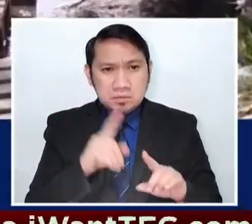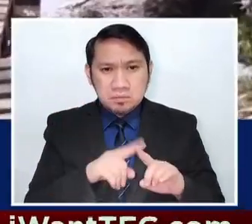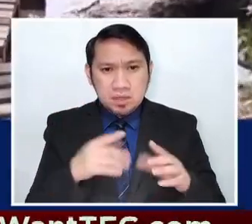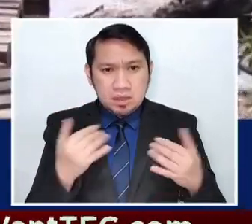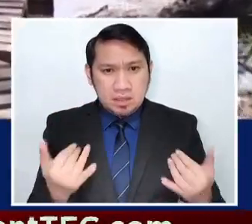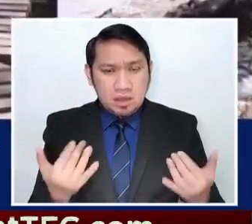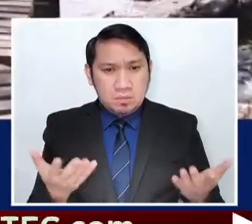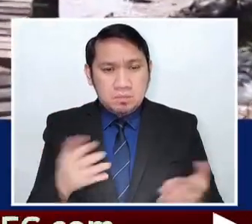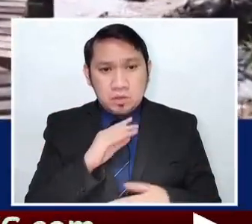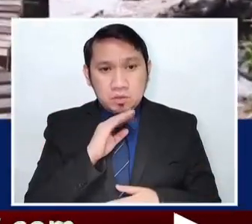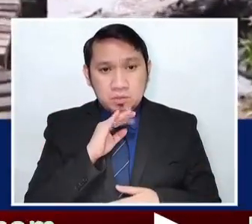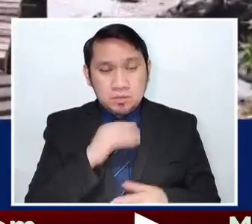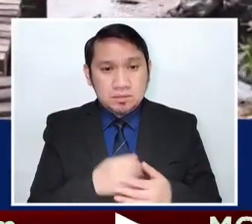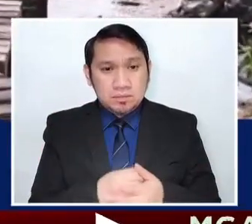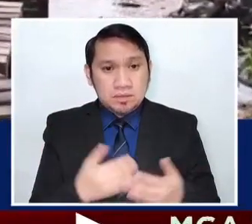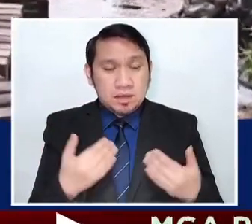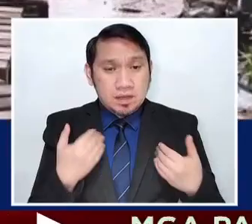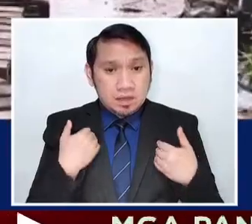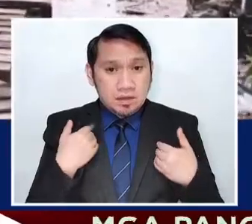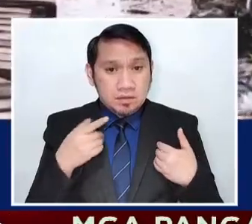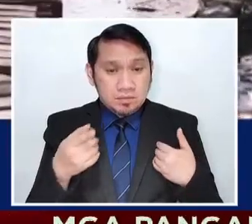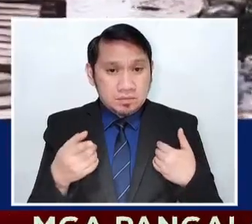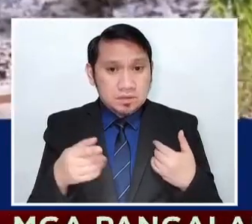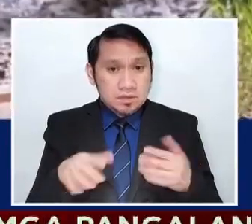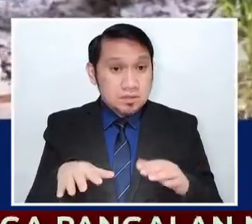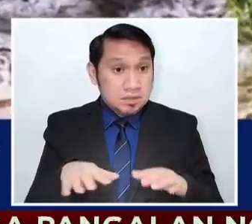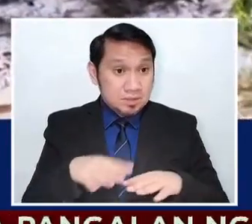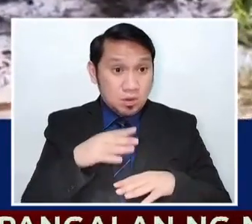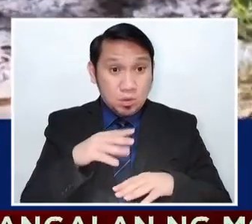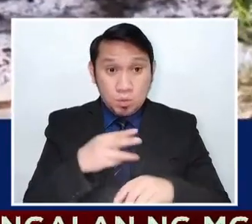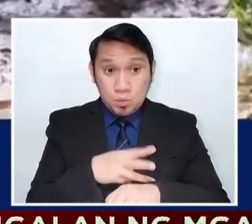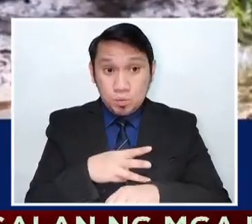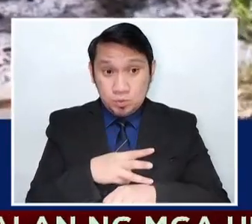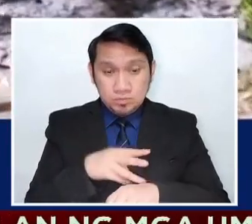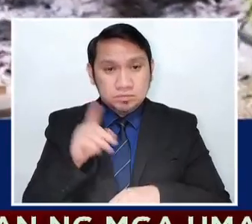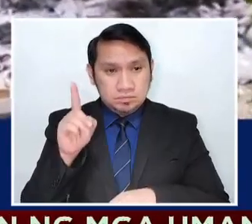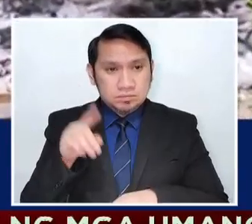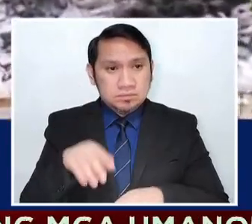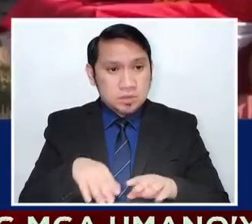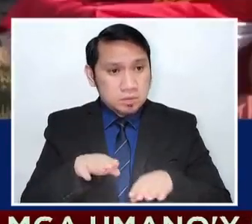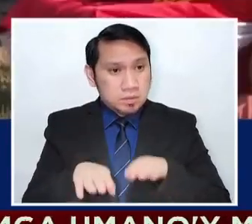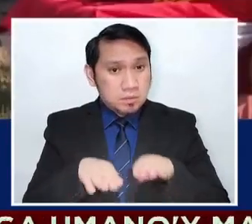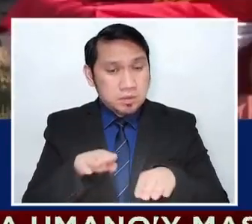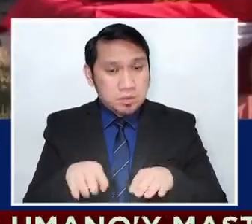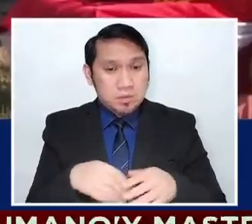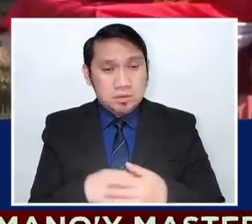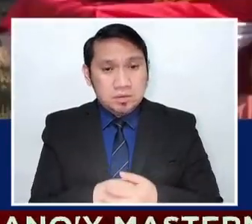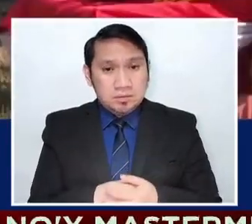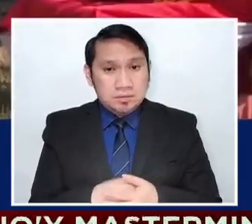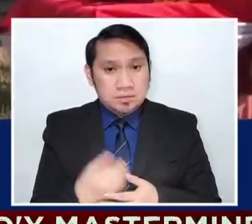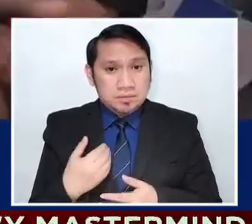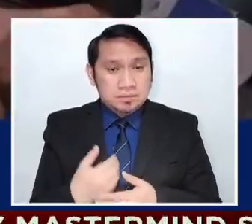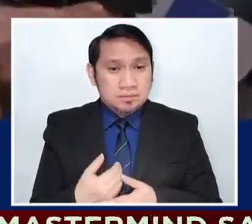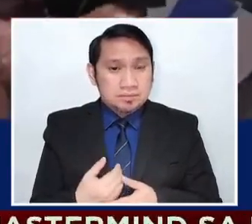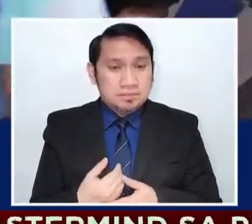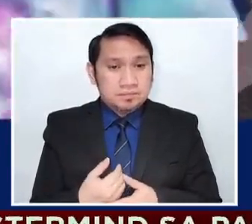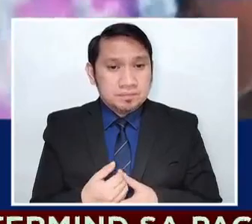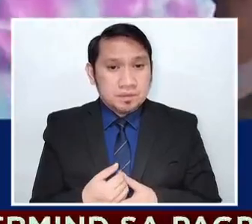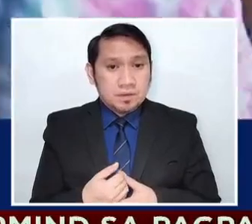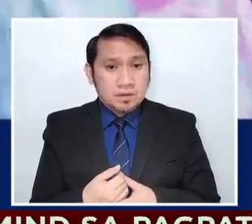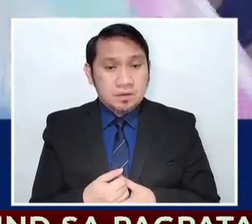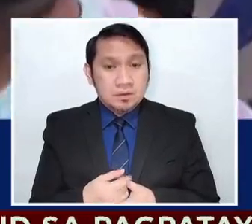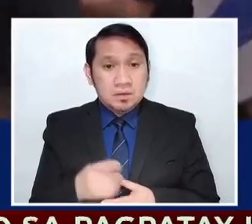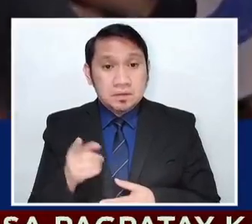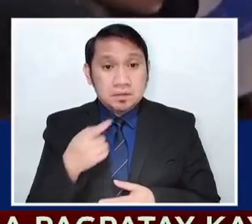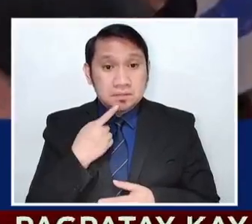dumumi. Naglagay na ng palutsina ang munisipyo sa sementeryo para matawiran hanggat hindi pa humuhupa ang baha. Pasalamat